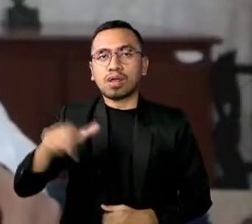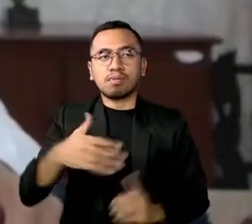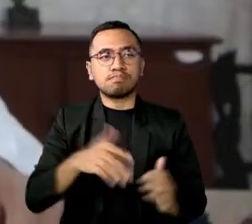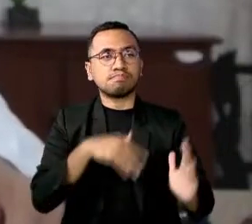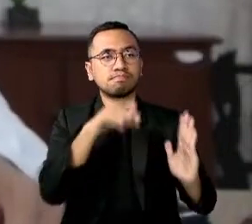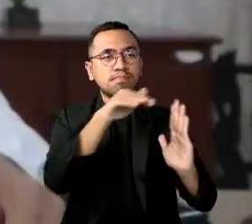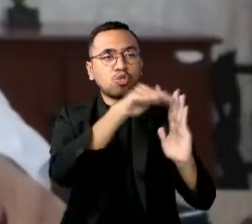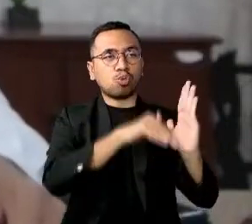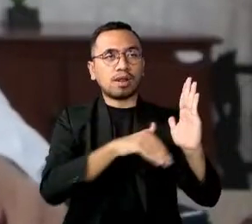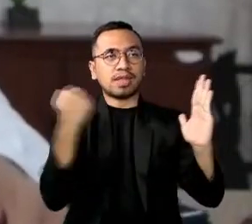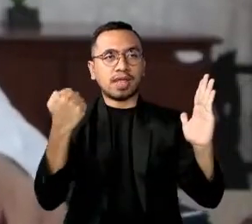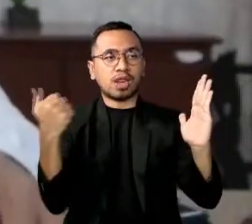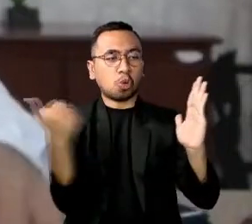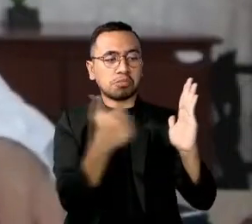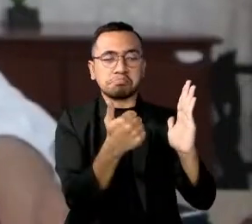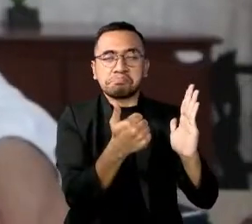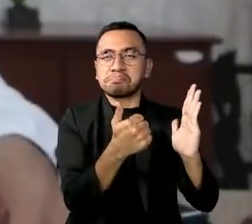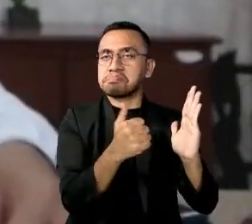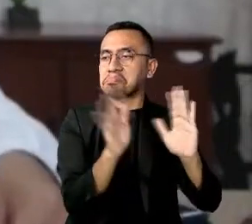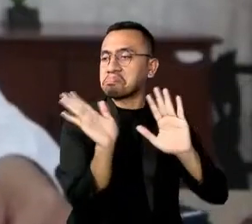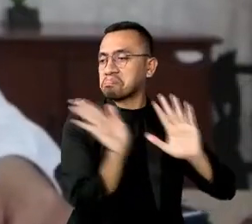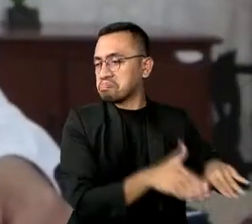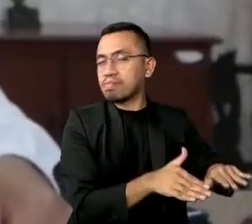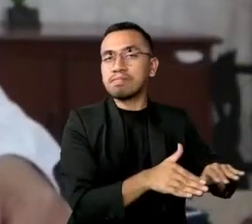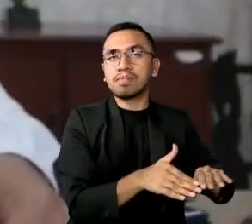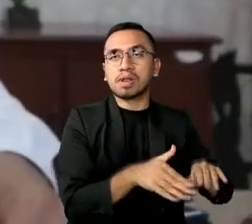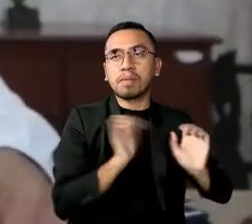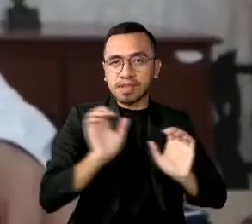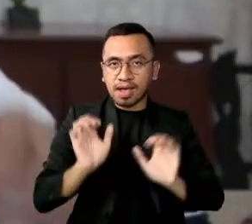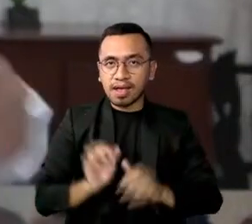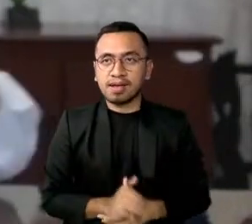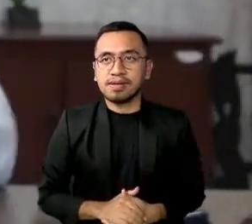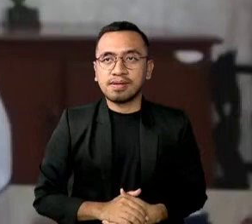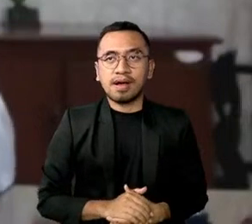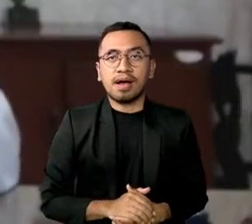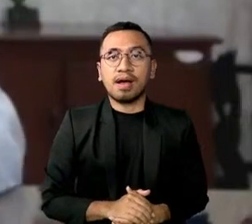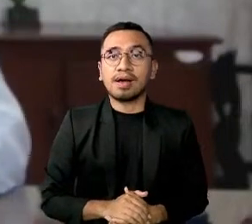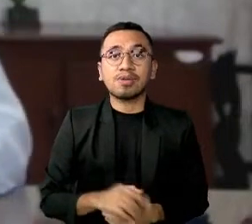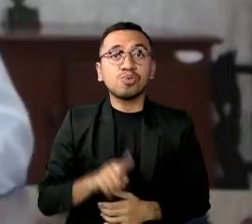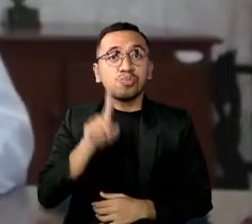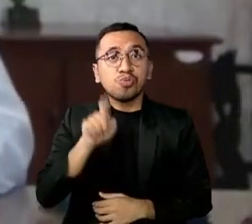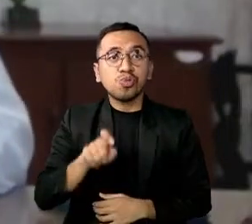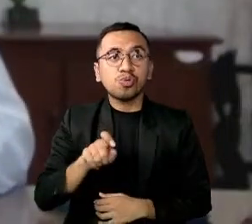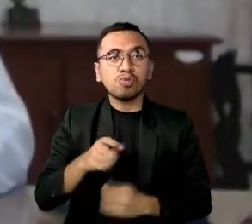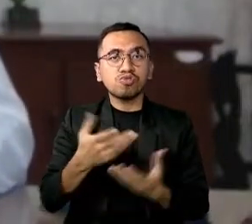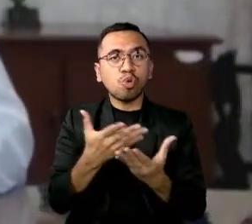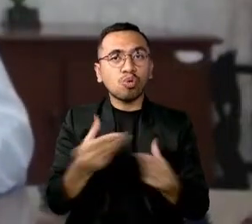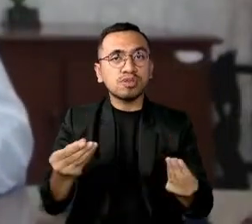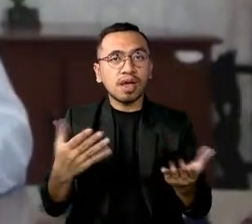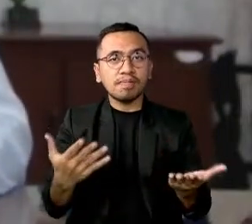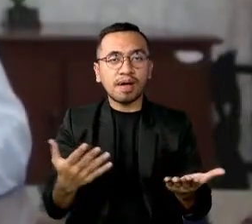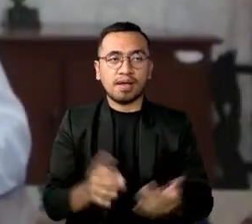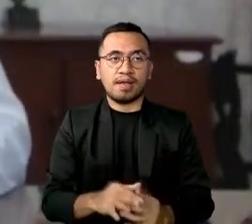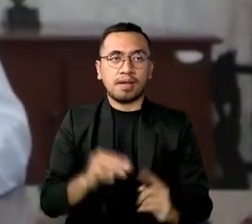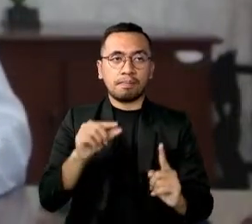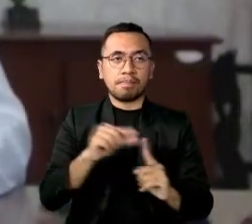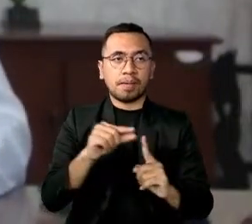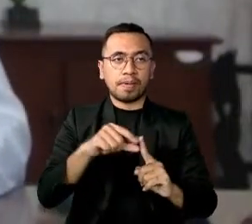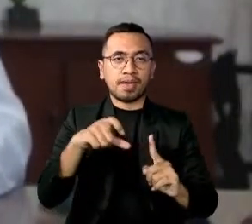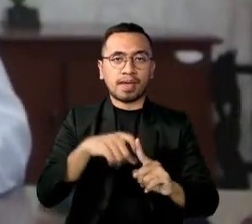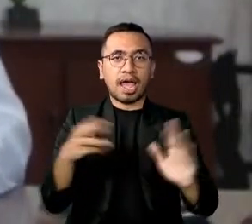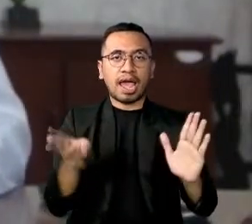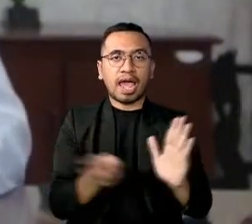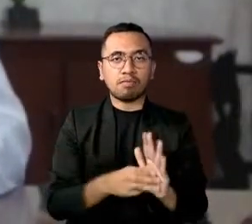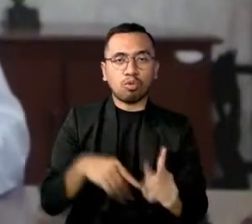sehingga PPKN kalau enggak pedas maka volume kerucut pada solusi PPKN tidak sekedar memperpanjang